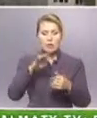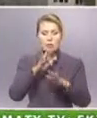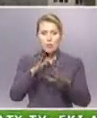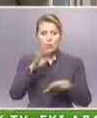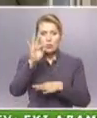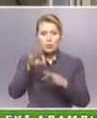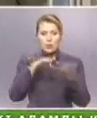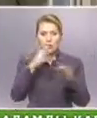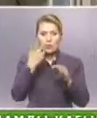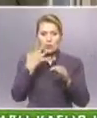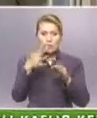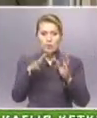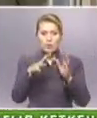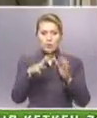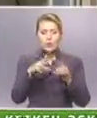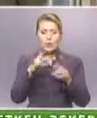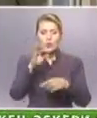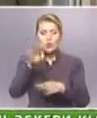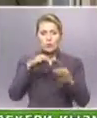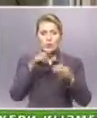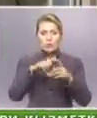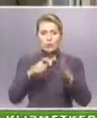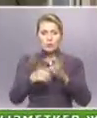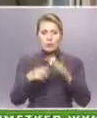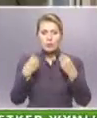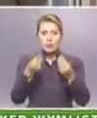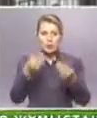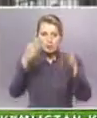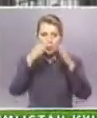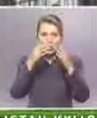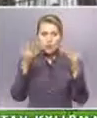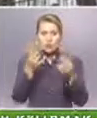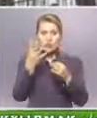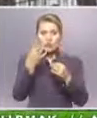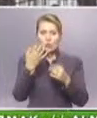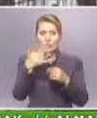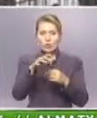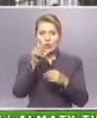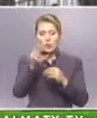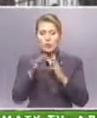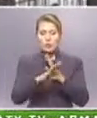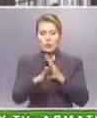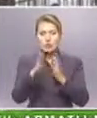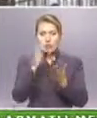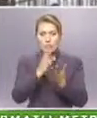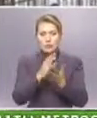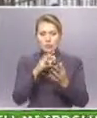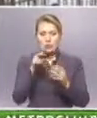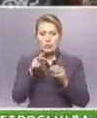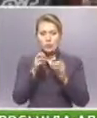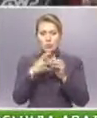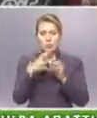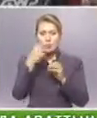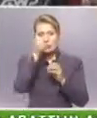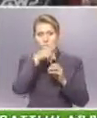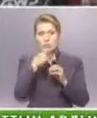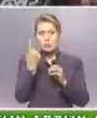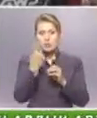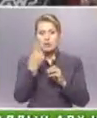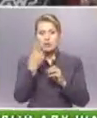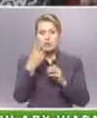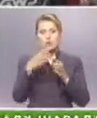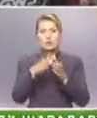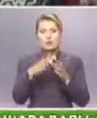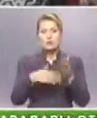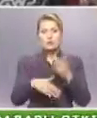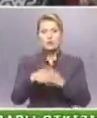үйінен шыққан 50 жетімге пәтер берілді. Баспанаға мұқтаж тағы 450 адам кезекте тұр. Жалпы 2014 жылы бірінші және екінші